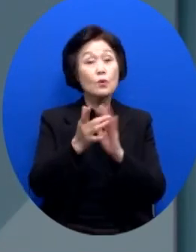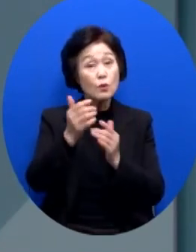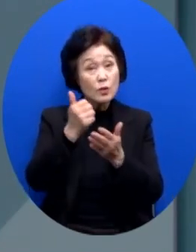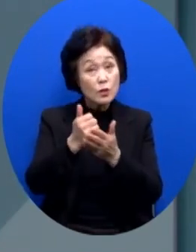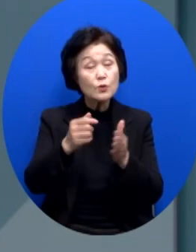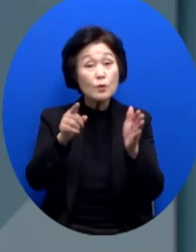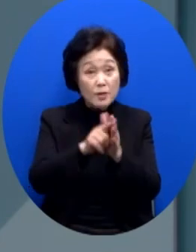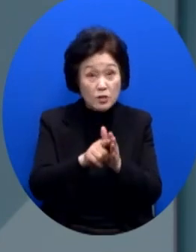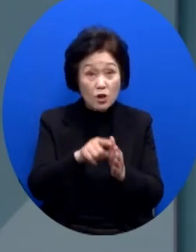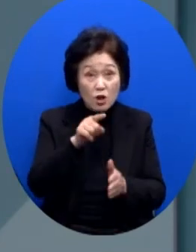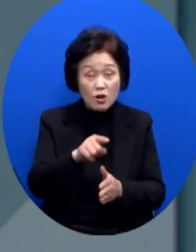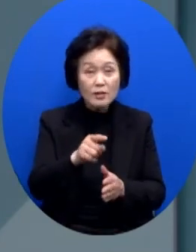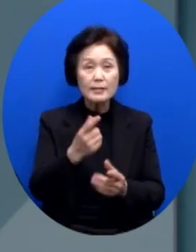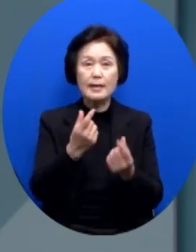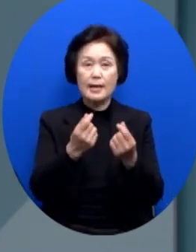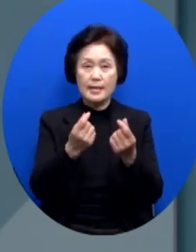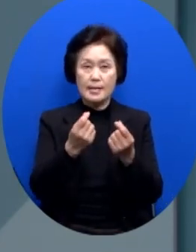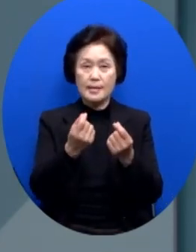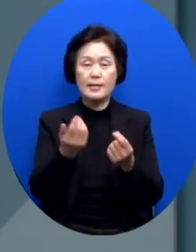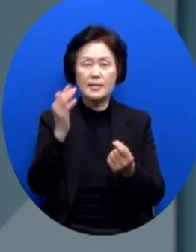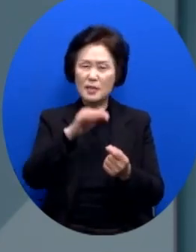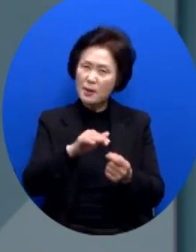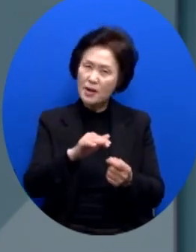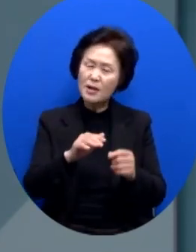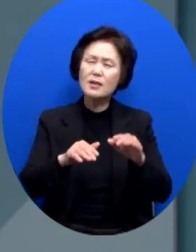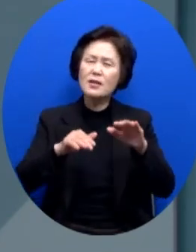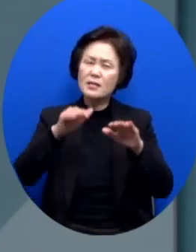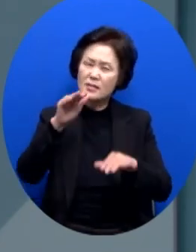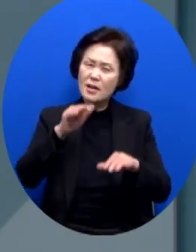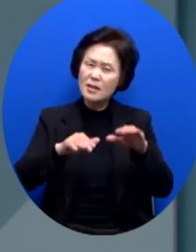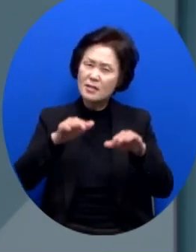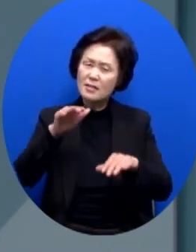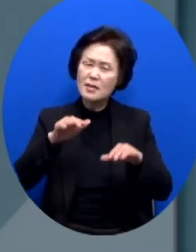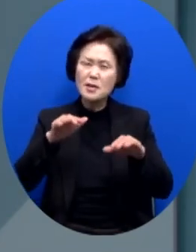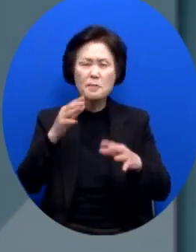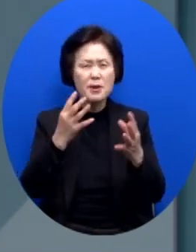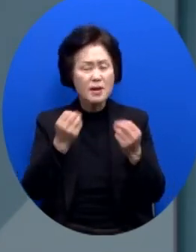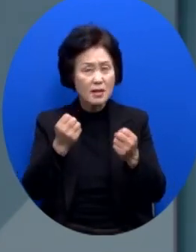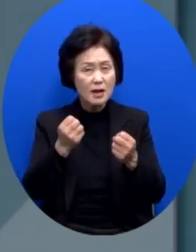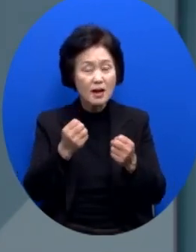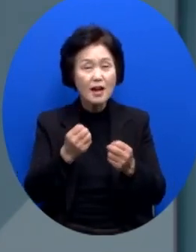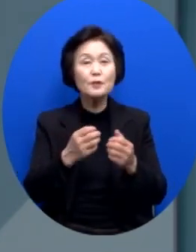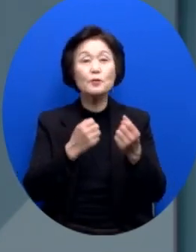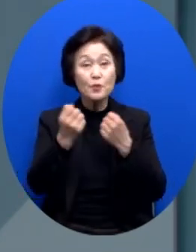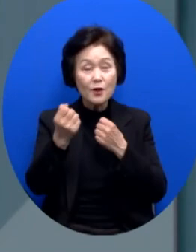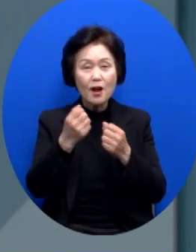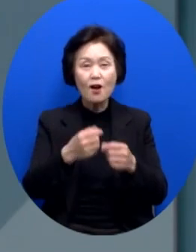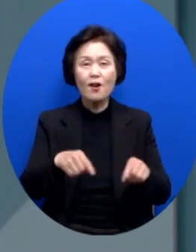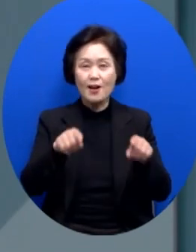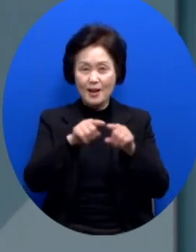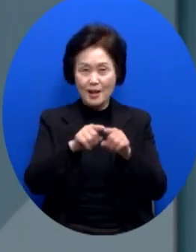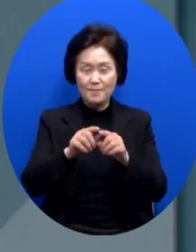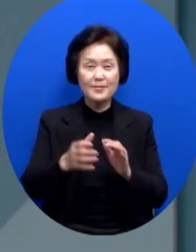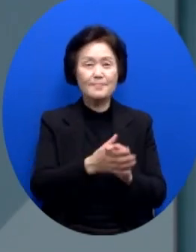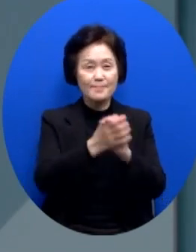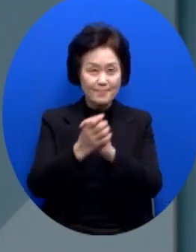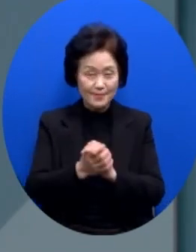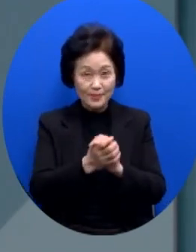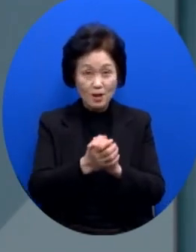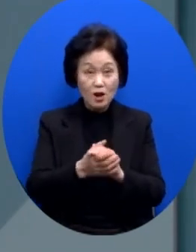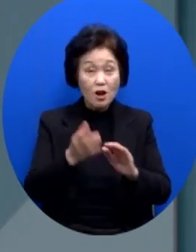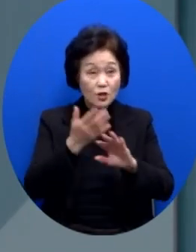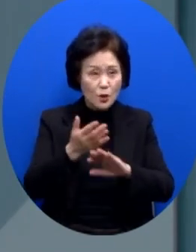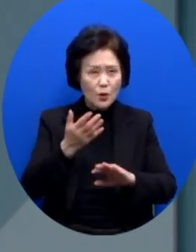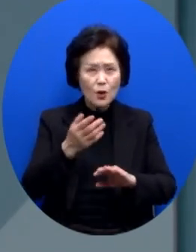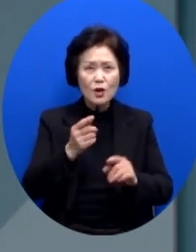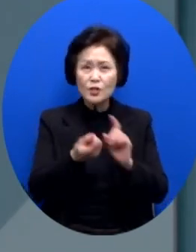있습니다 그럼에도 불구하고 서로 함께 끌어서 서로 다름을 이야기하는게 아니라 동일하신 예수 그리스도를 높임 을